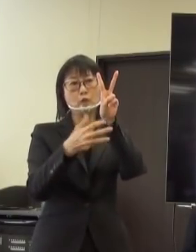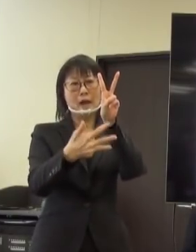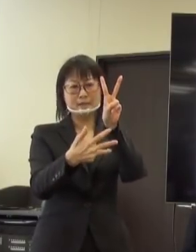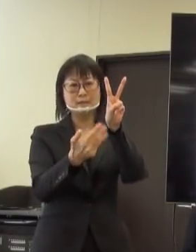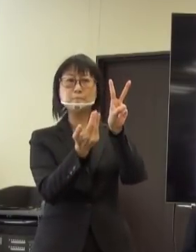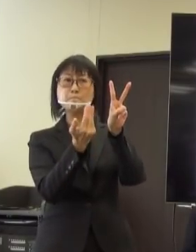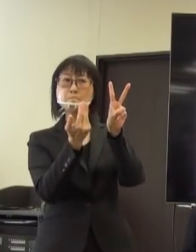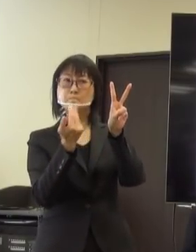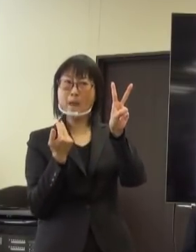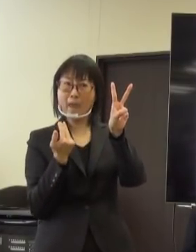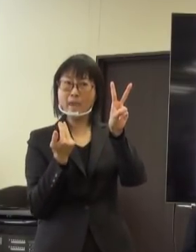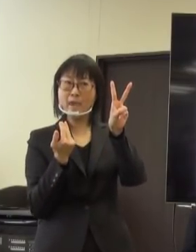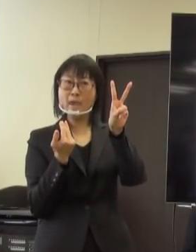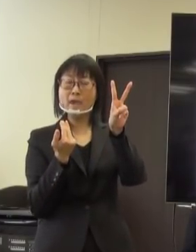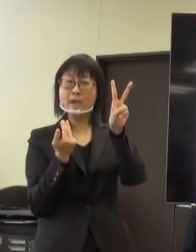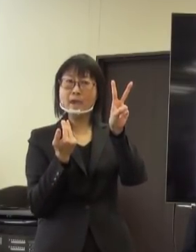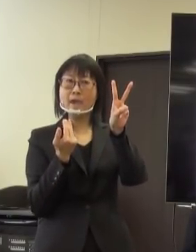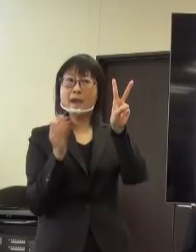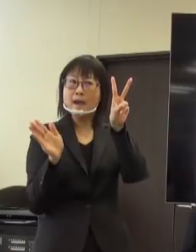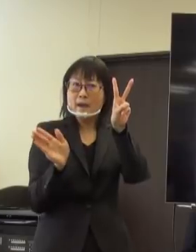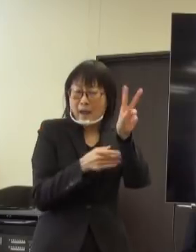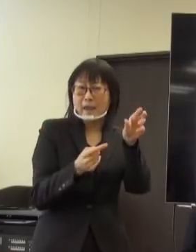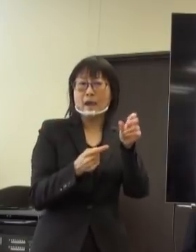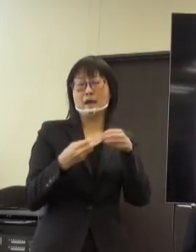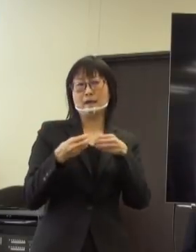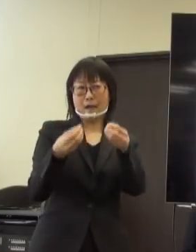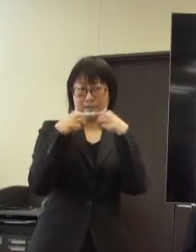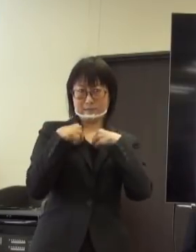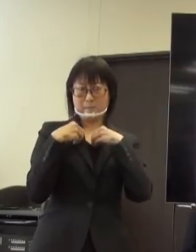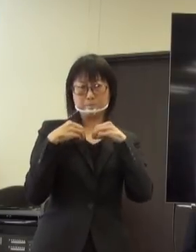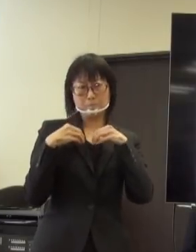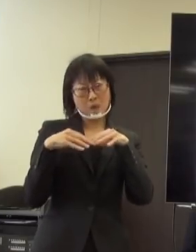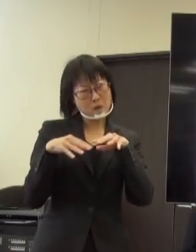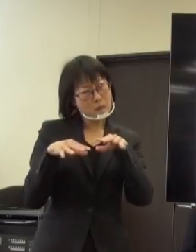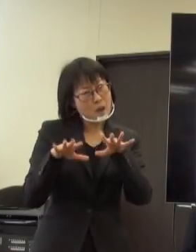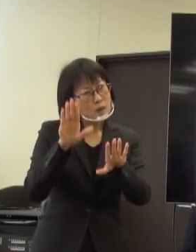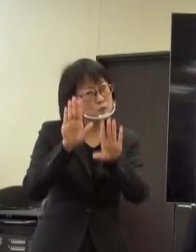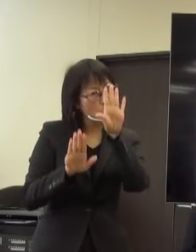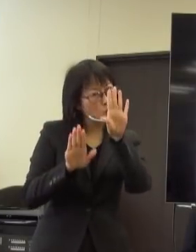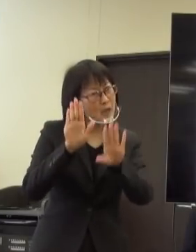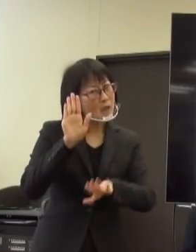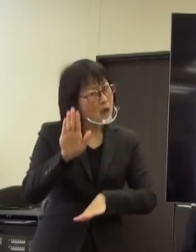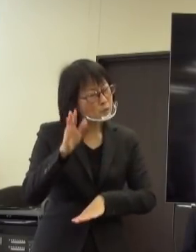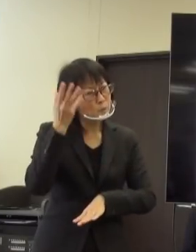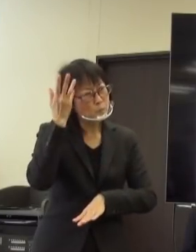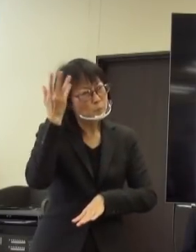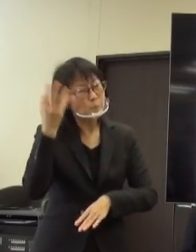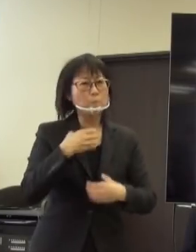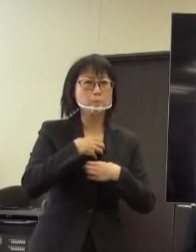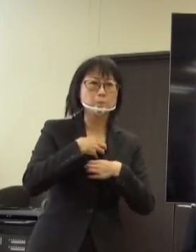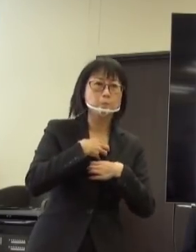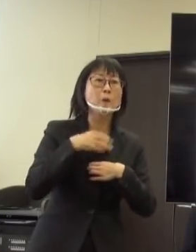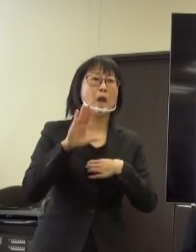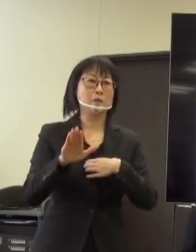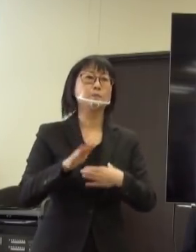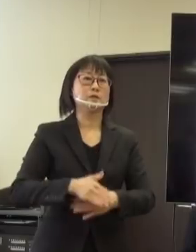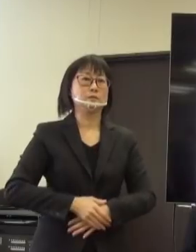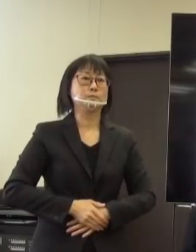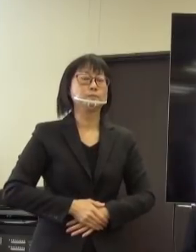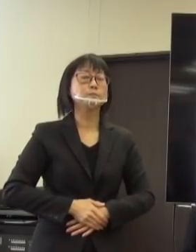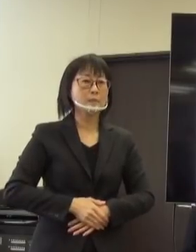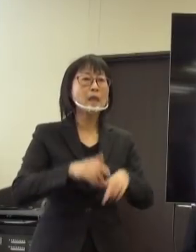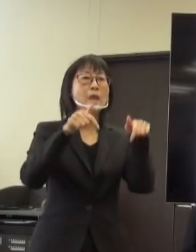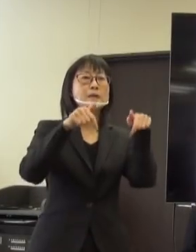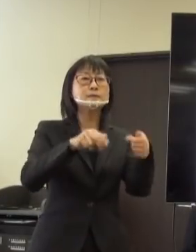染が拡大していたというふうな推測ができます。そのために、西部病院を、利用